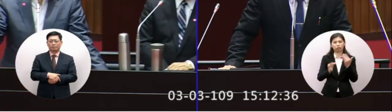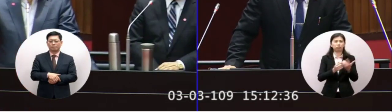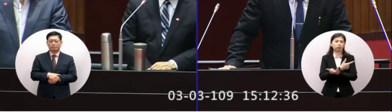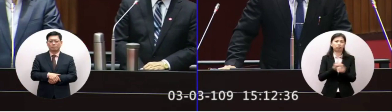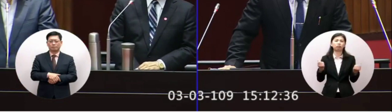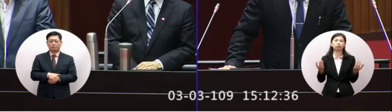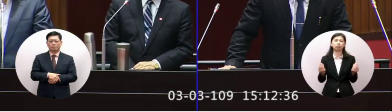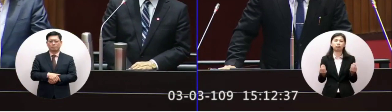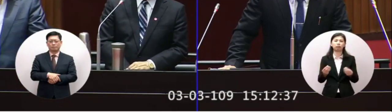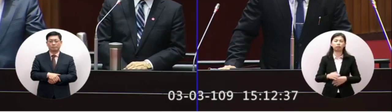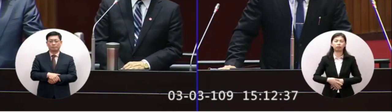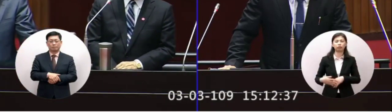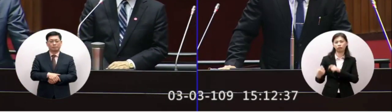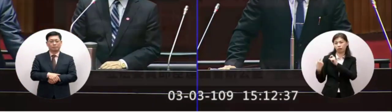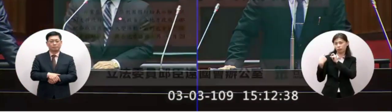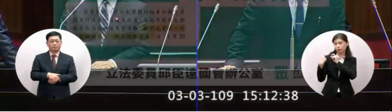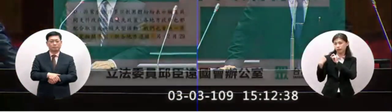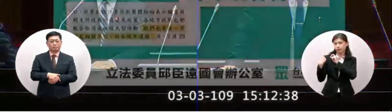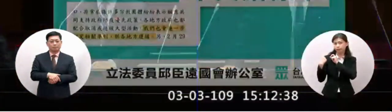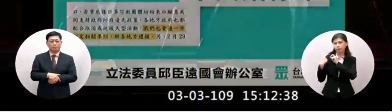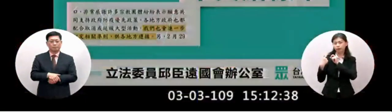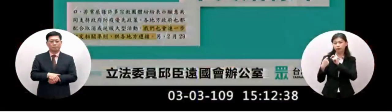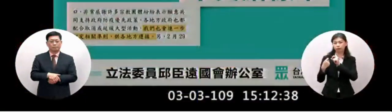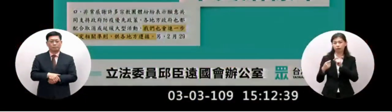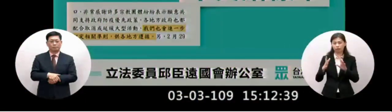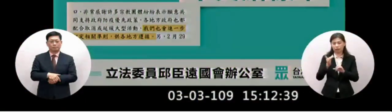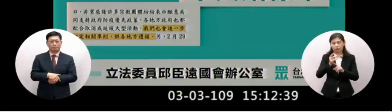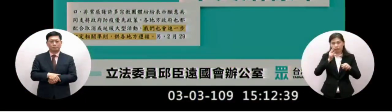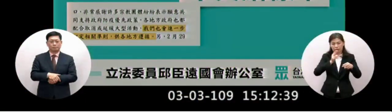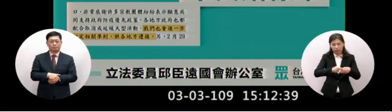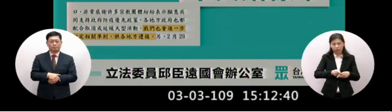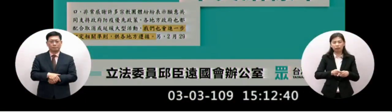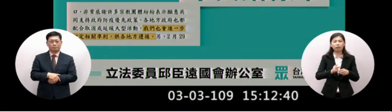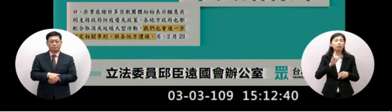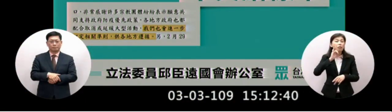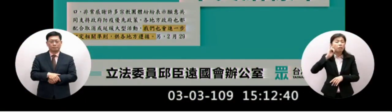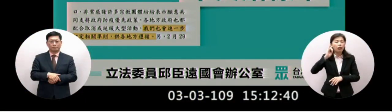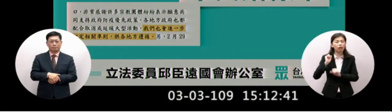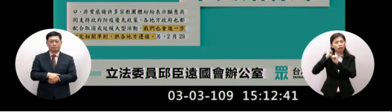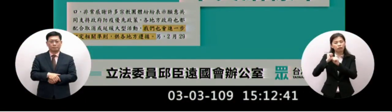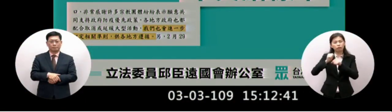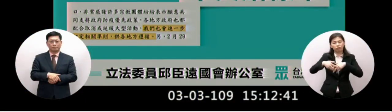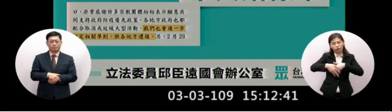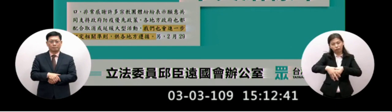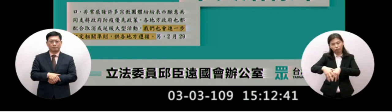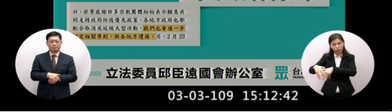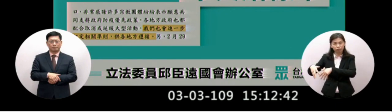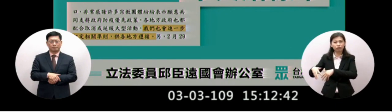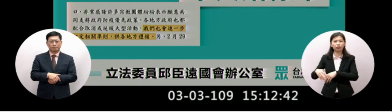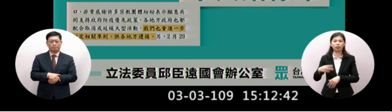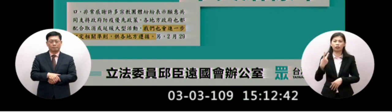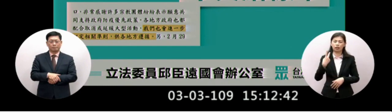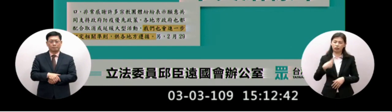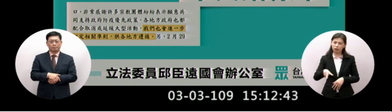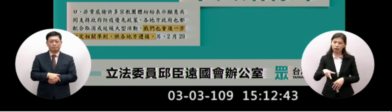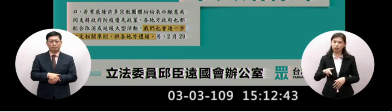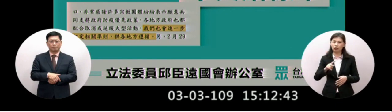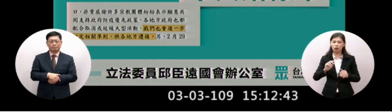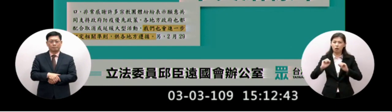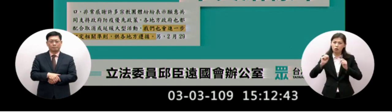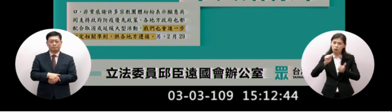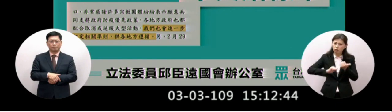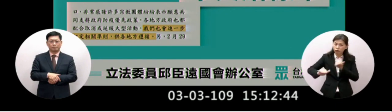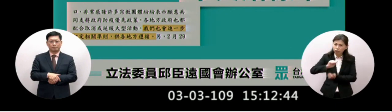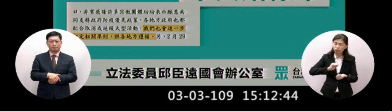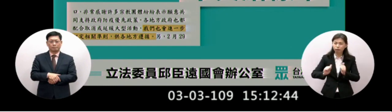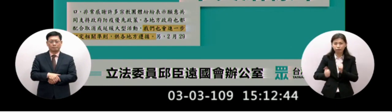标准，包括现在前一阵子的这个相关宗教的绕境，还有就是说之后的这个一些全国性的这些运动